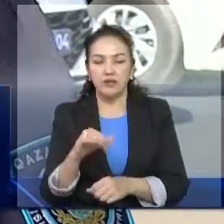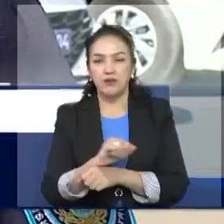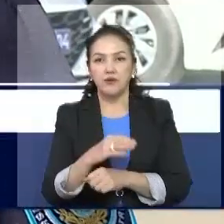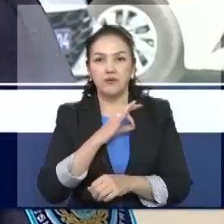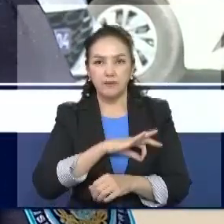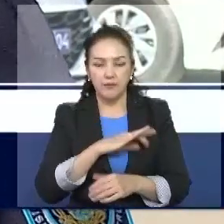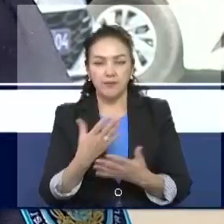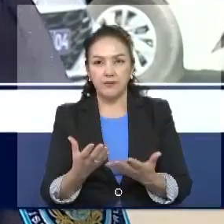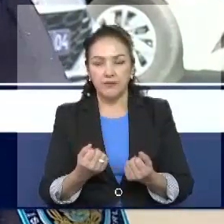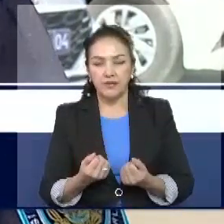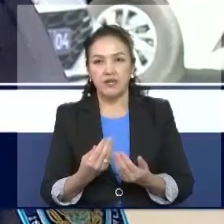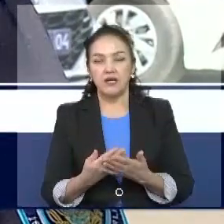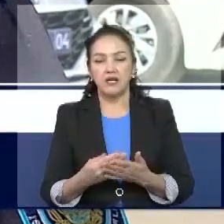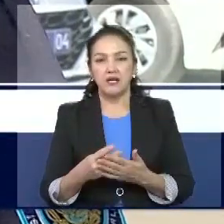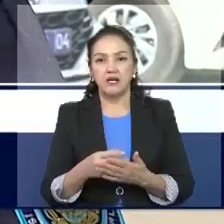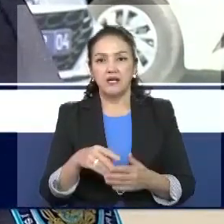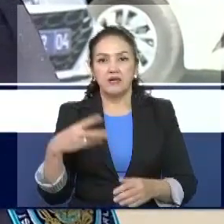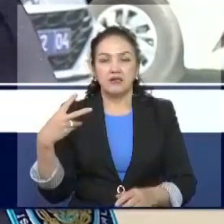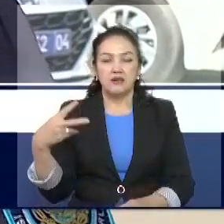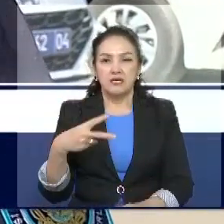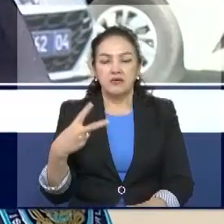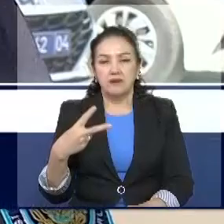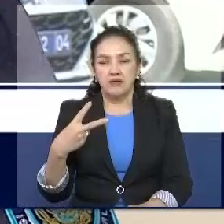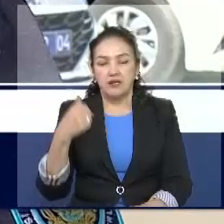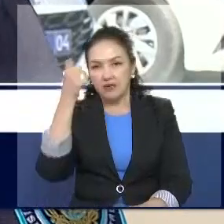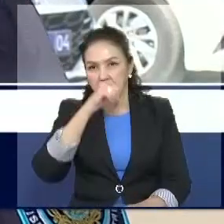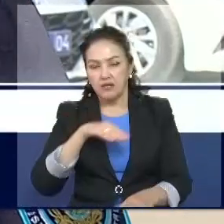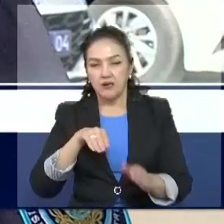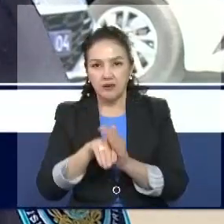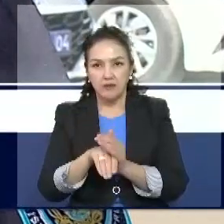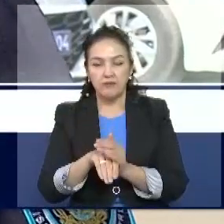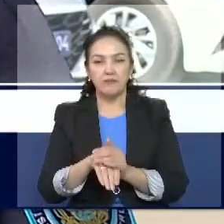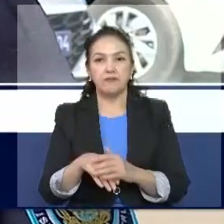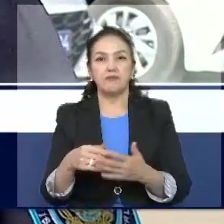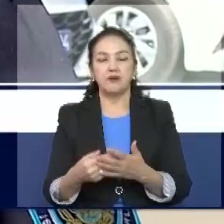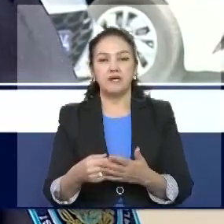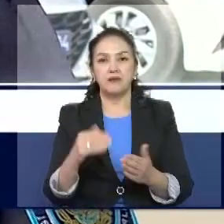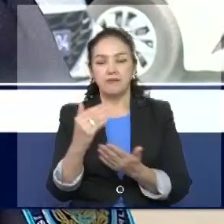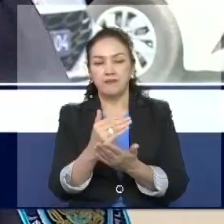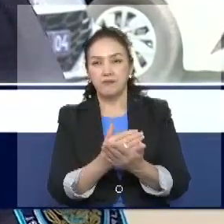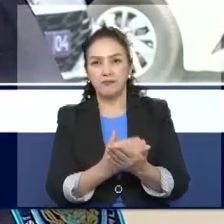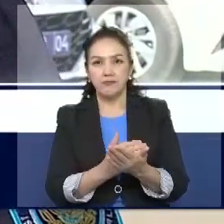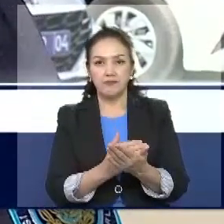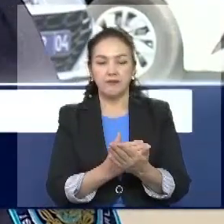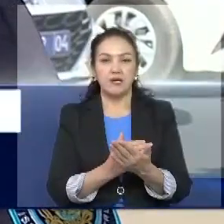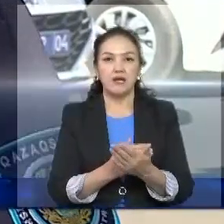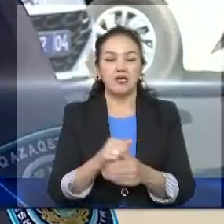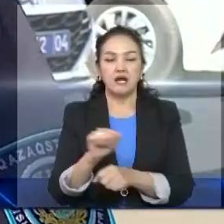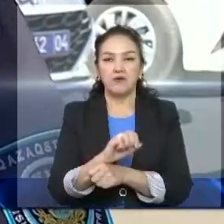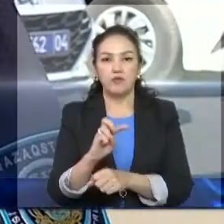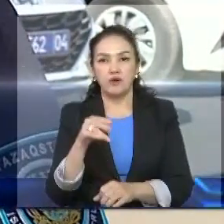қолданыста. Қолданысқа ең алдымен 2022 жылы қолданысқа енгізілген аппаратта бағдарламалық кешен